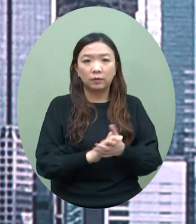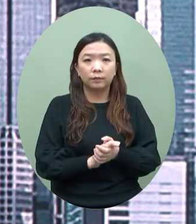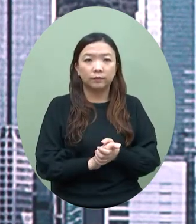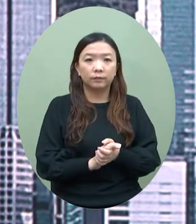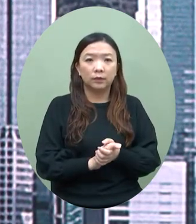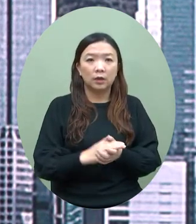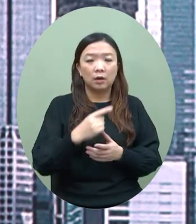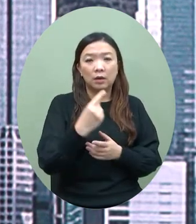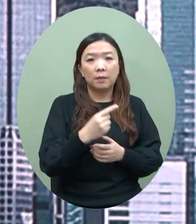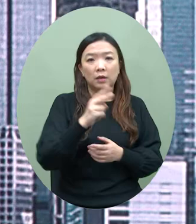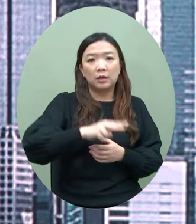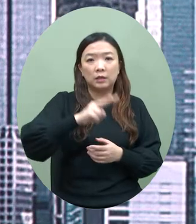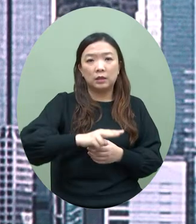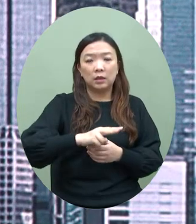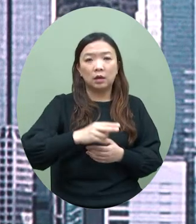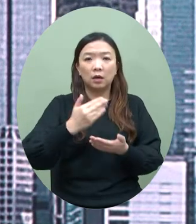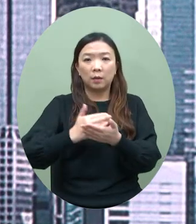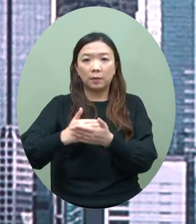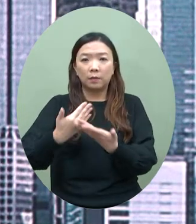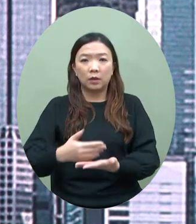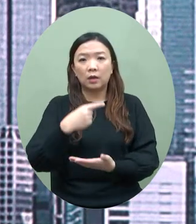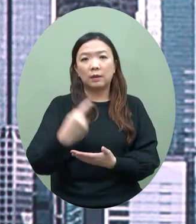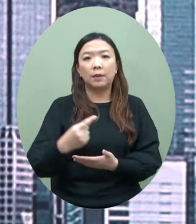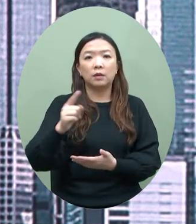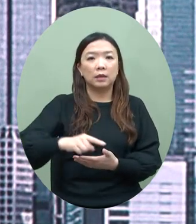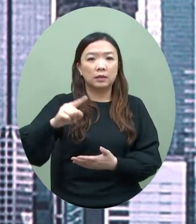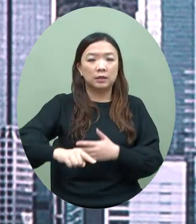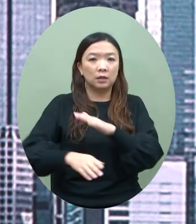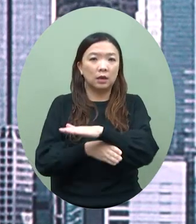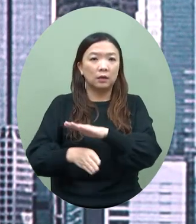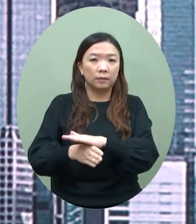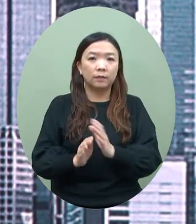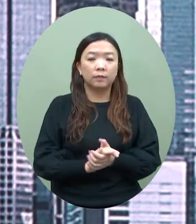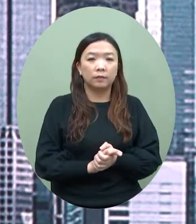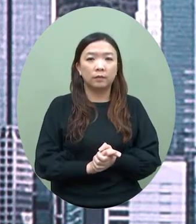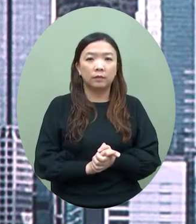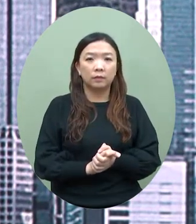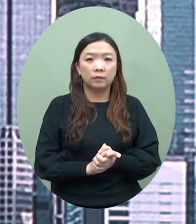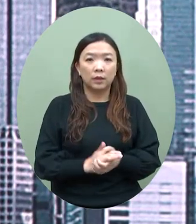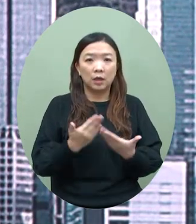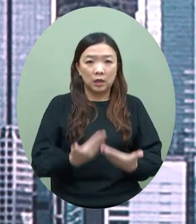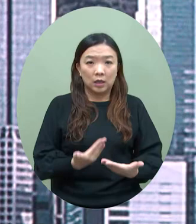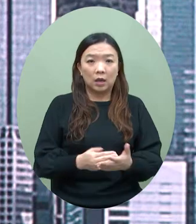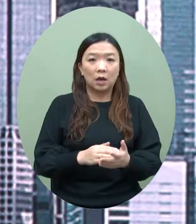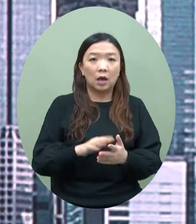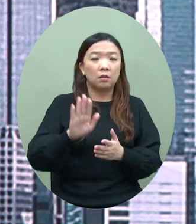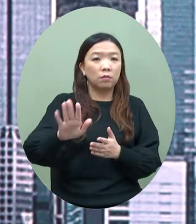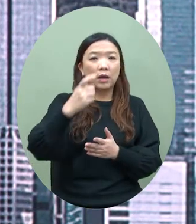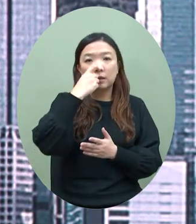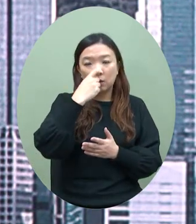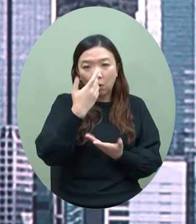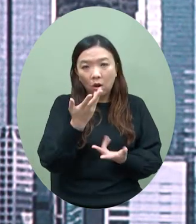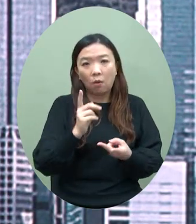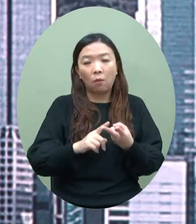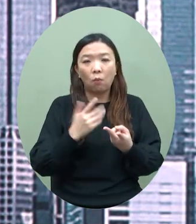由12000間咧就減到10000間。咁至於咧目前咧喺即係香港即係喺英國或者係南非